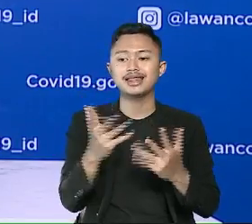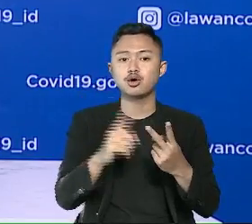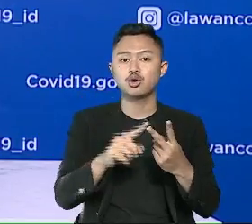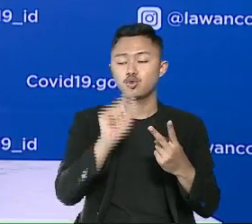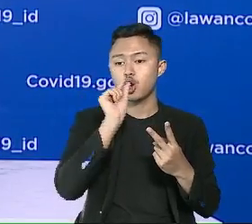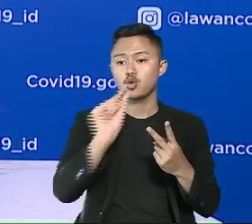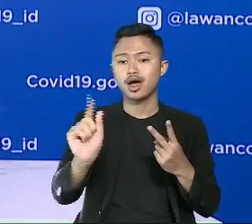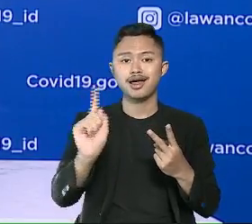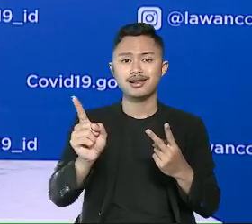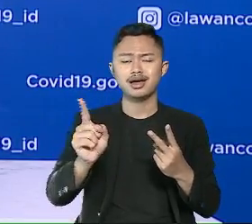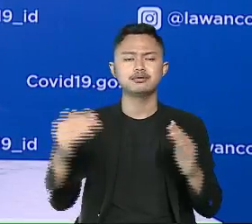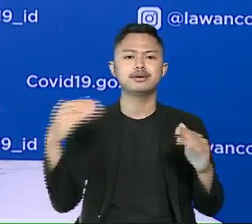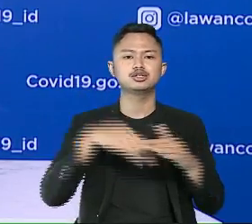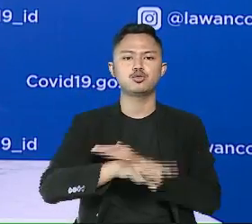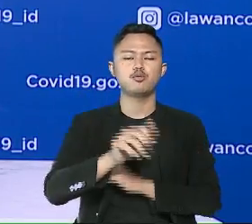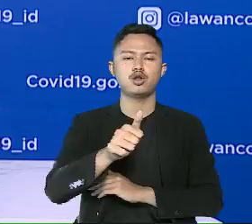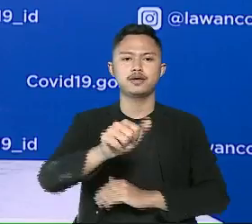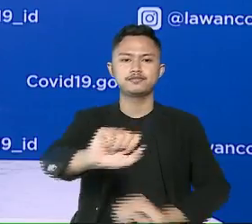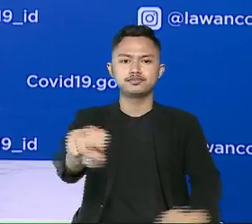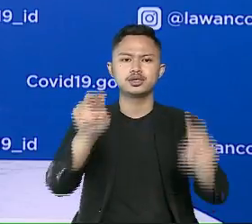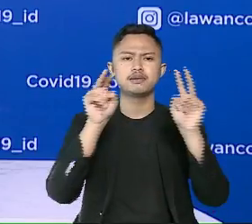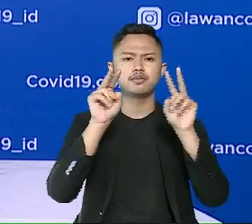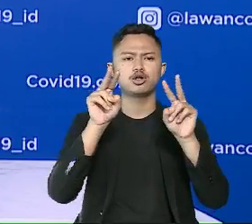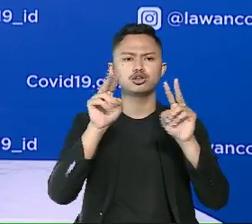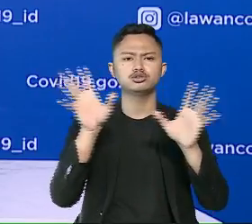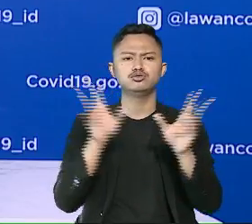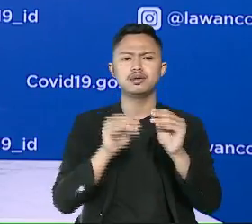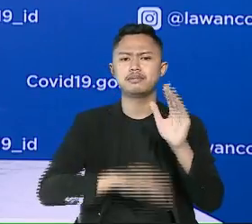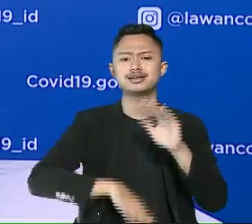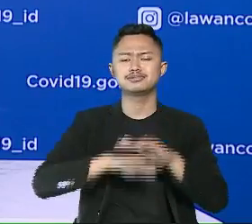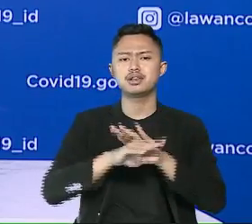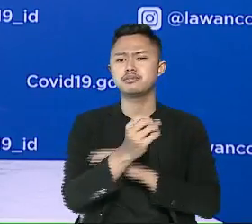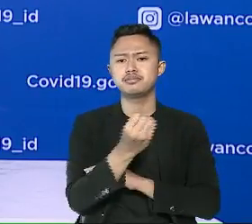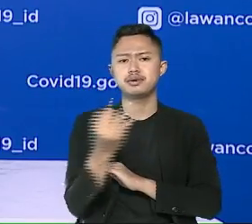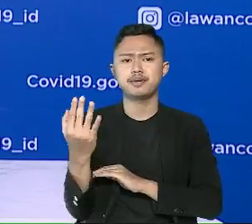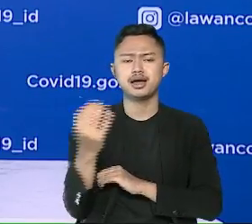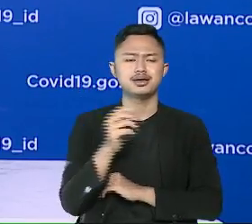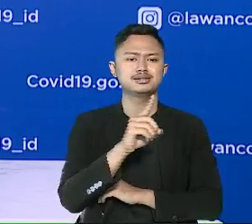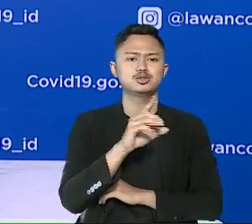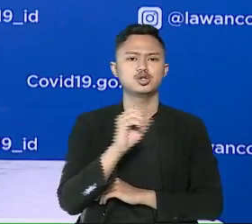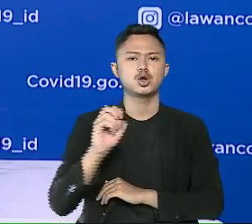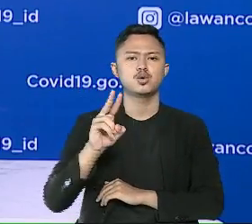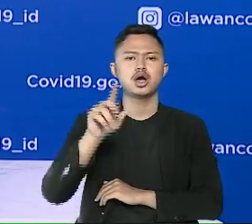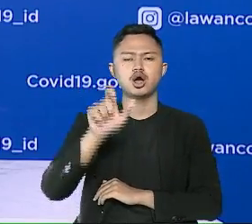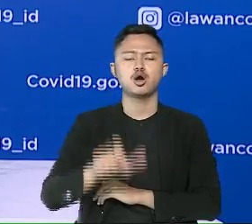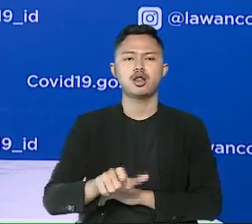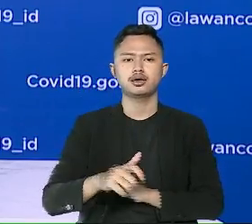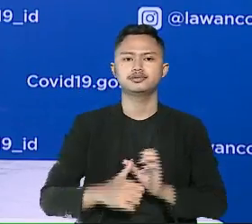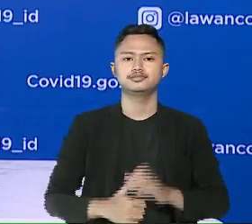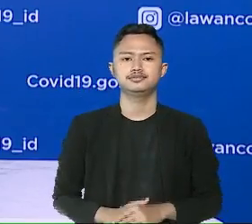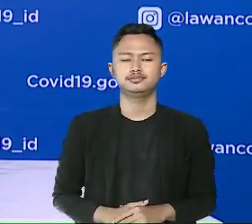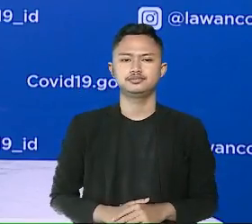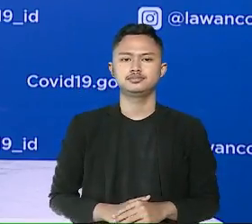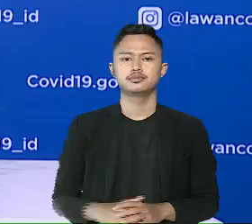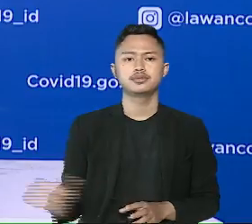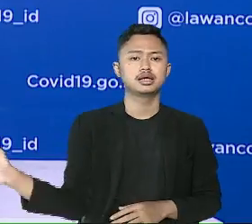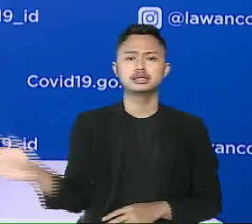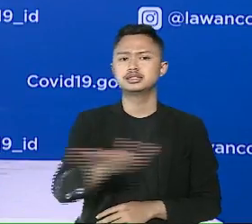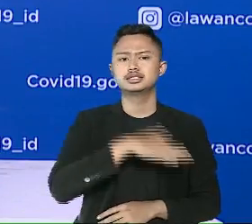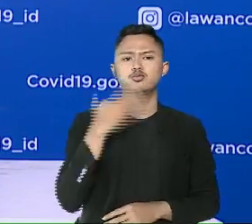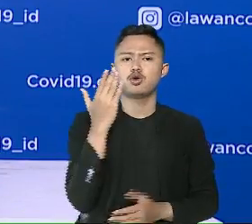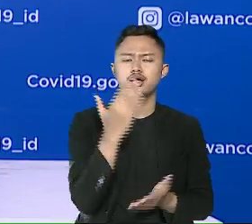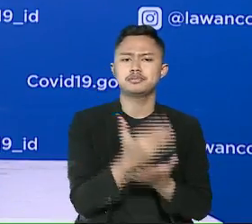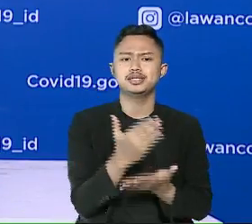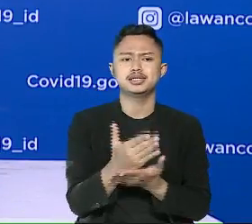masuk. Dan jumlah penonton maksimal 122 orang. Kemudian penegakan seluruh kebijakan